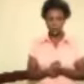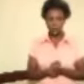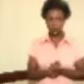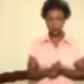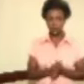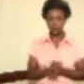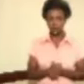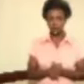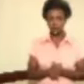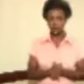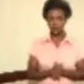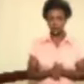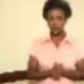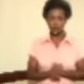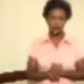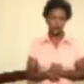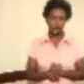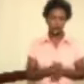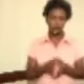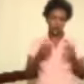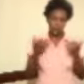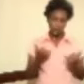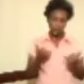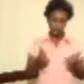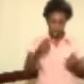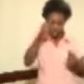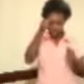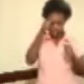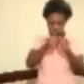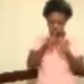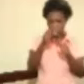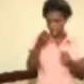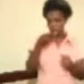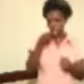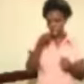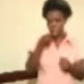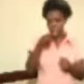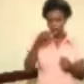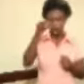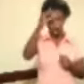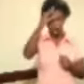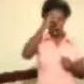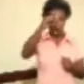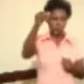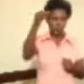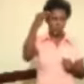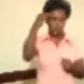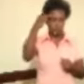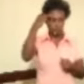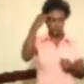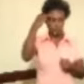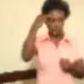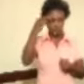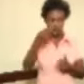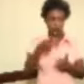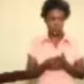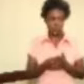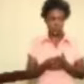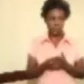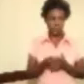s'il vous plaît, le public. Alors, m'a rappelé, candidat, monsieur Martelly, oui, vous avez un droit de réponse, non, si vous avez besoin de répondre. Je